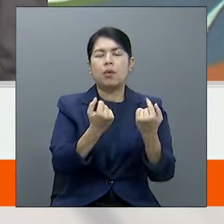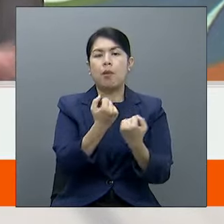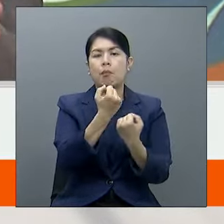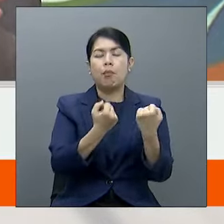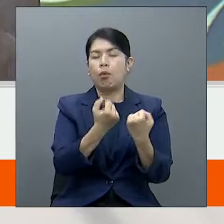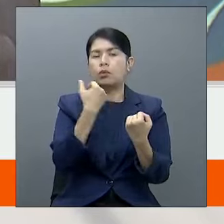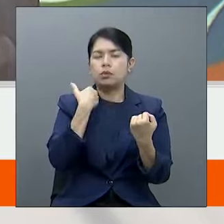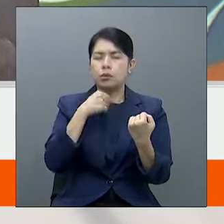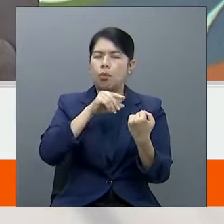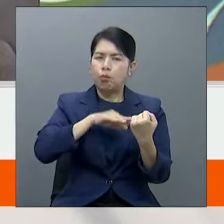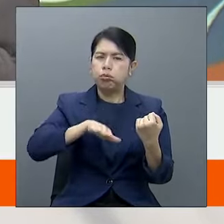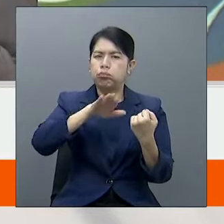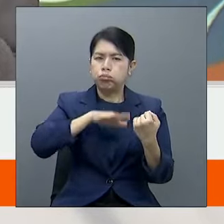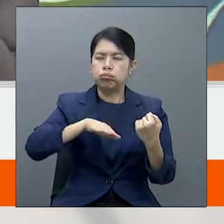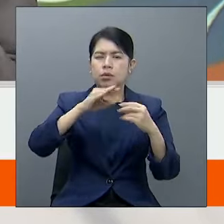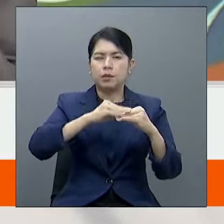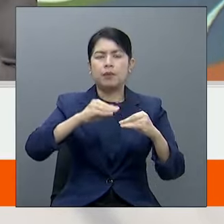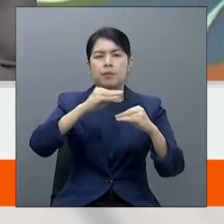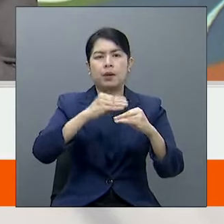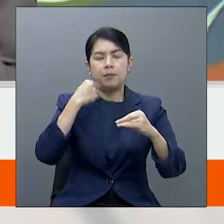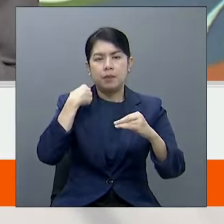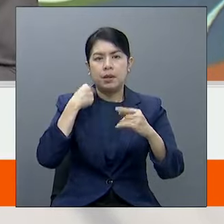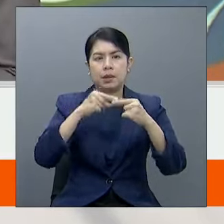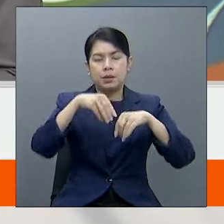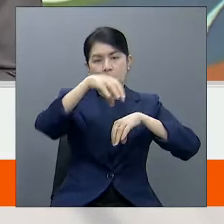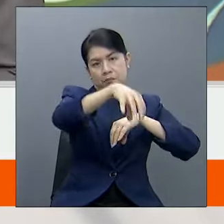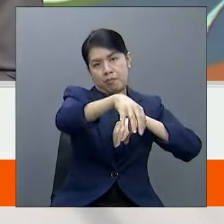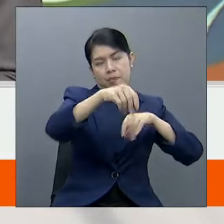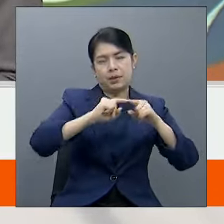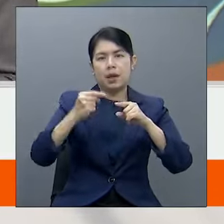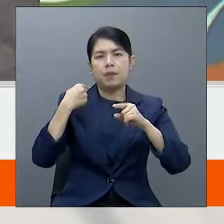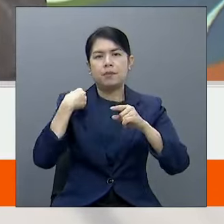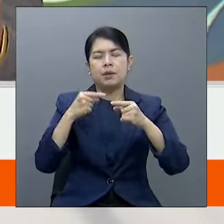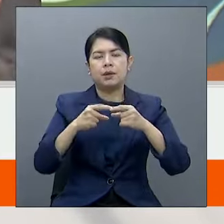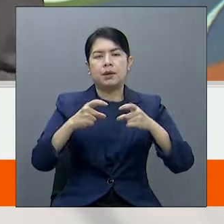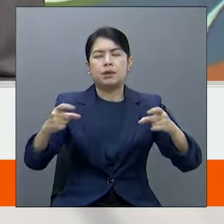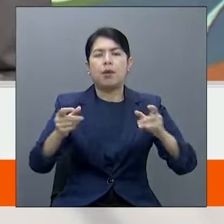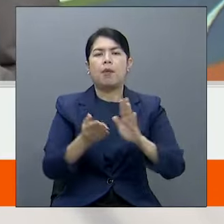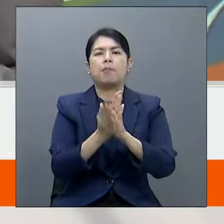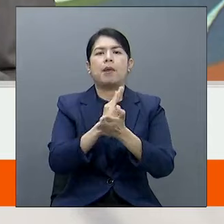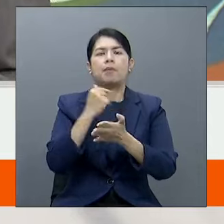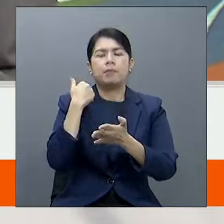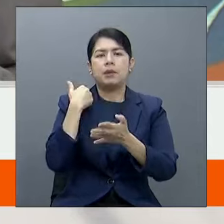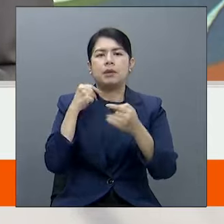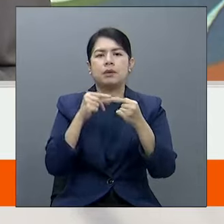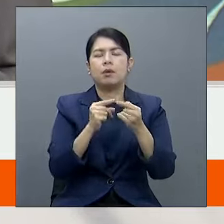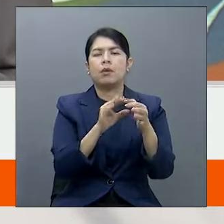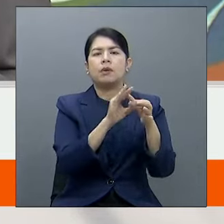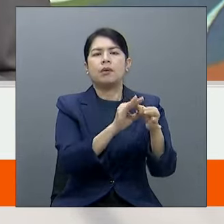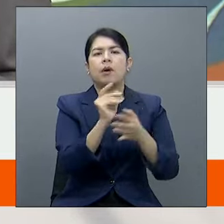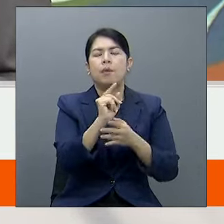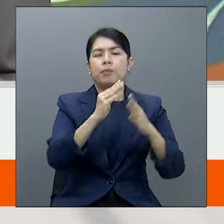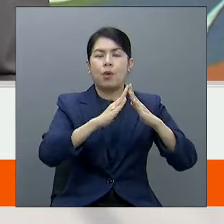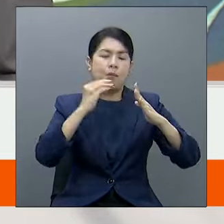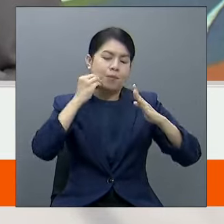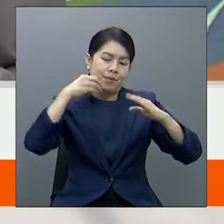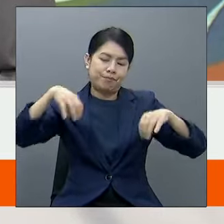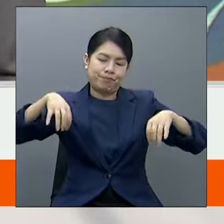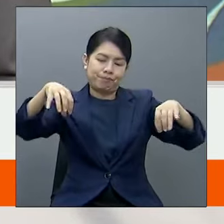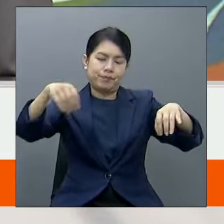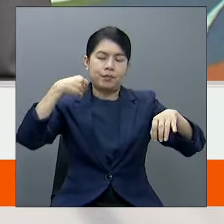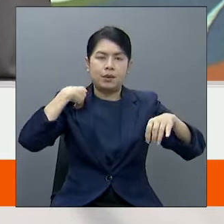องที่มันเชื่อมต่อกันหรือว่า2พื้นที่2ฝั่งของริมถนนเนี่ยมันเติบโตขึ้นจากการที่คนหันมาใช้รถ